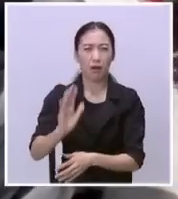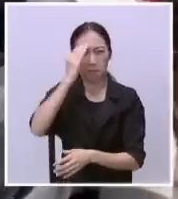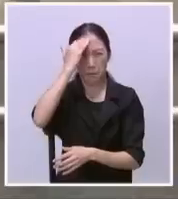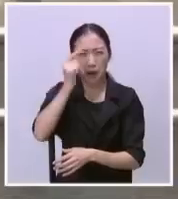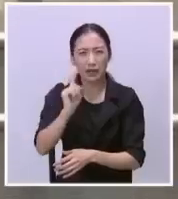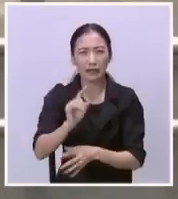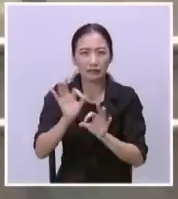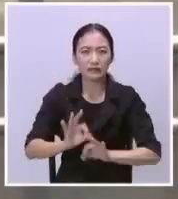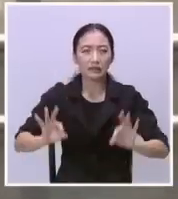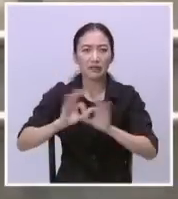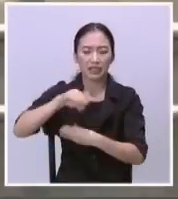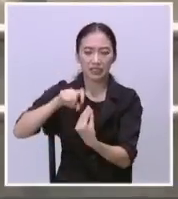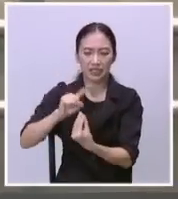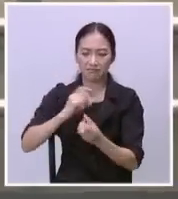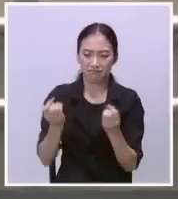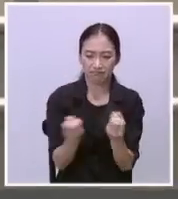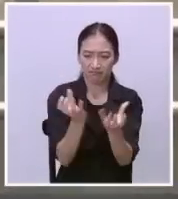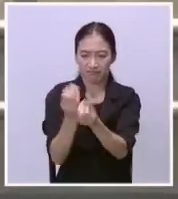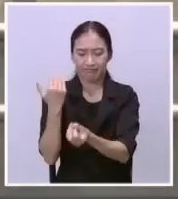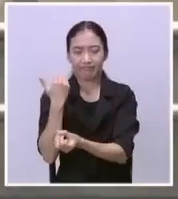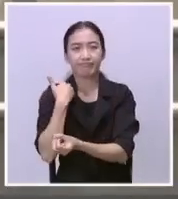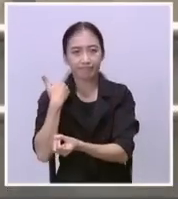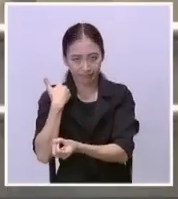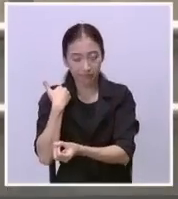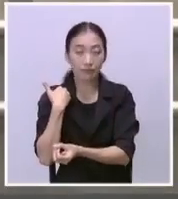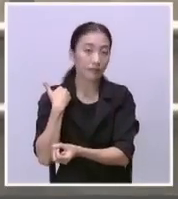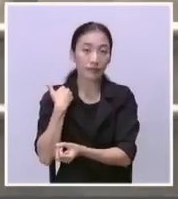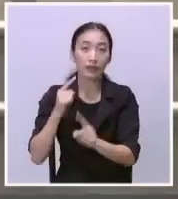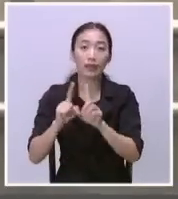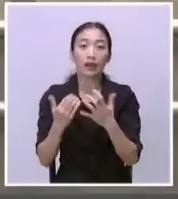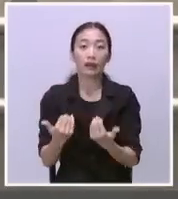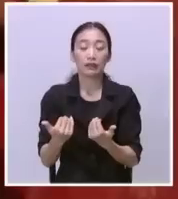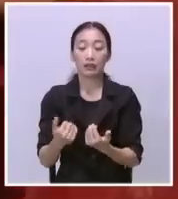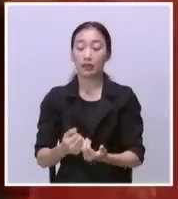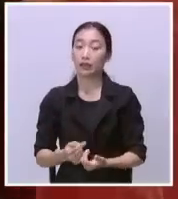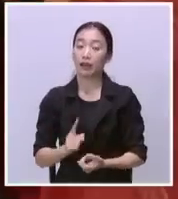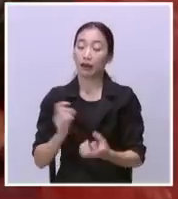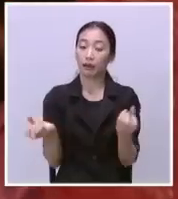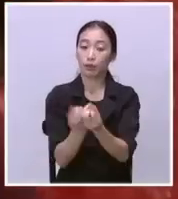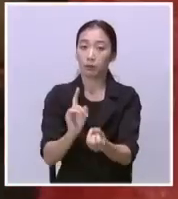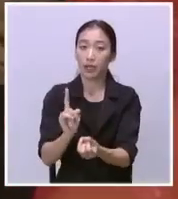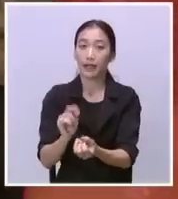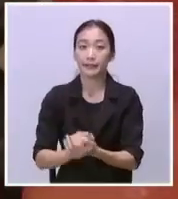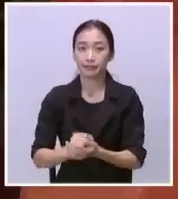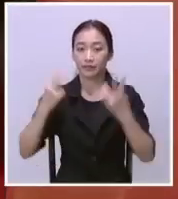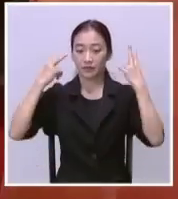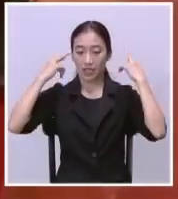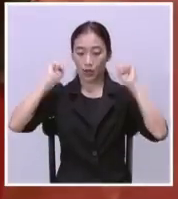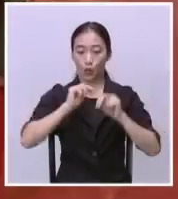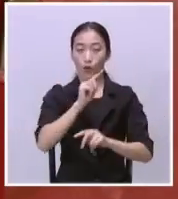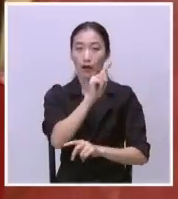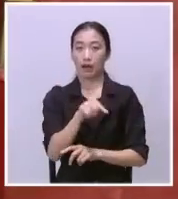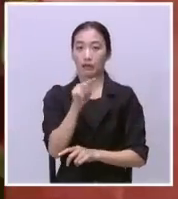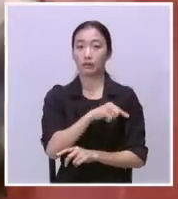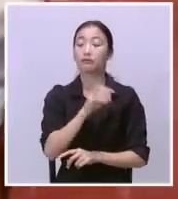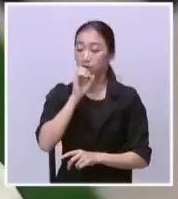อยเสียหายครั้งใหญ่อีกครั้งหนึ่งนะคะแต่ทีนี้มันส่งผลกระทบยังไงนะคะนายกรัฐมนตรีบริสตันสั้นของอังกฤษออกมาบอก